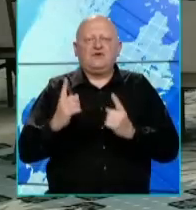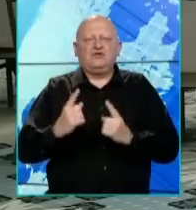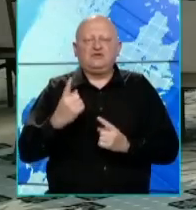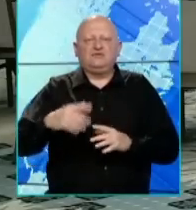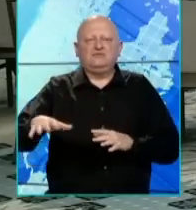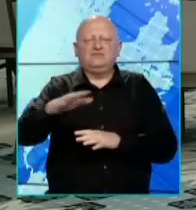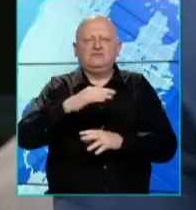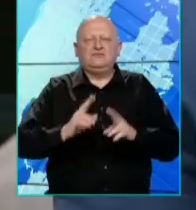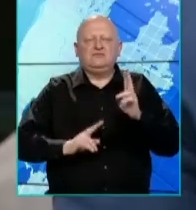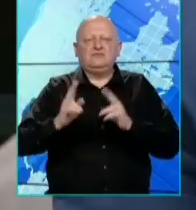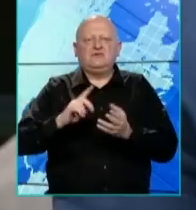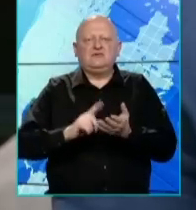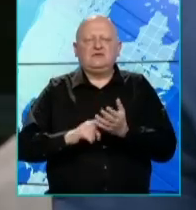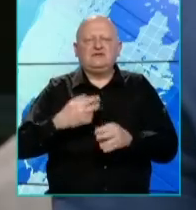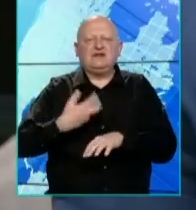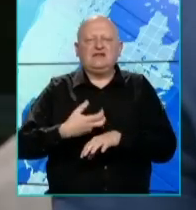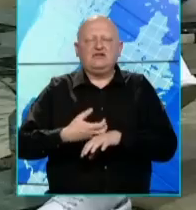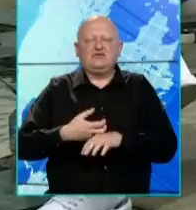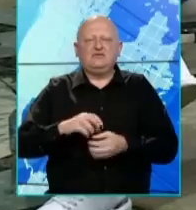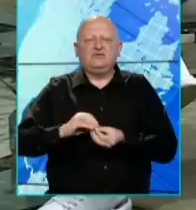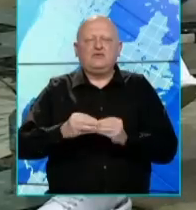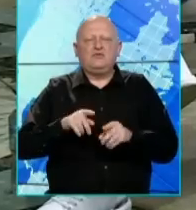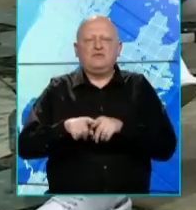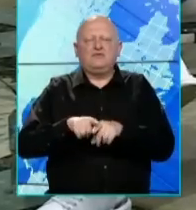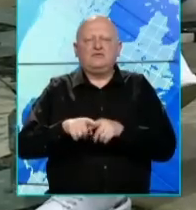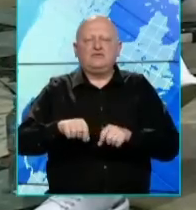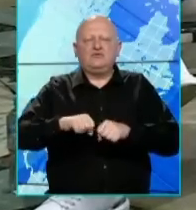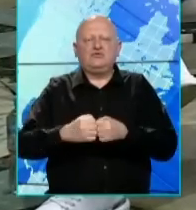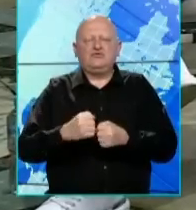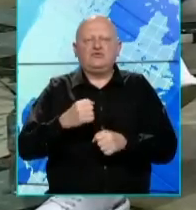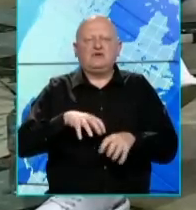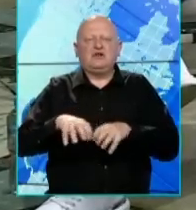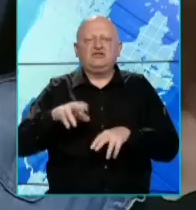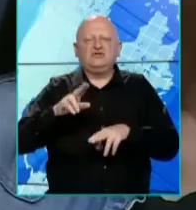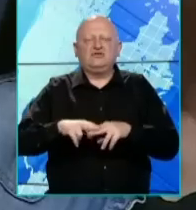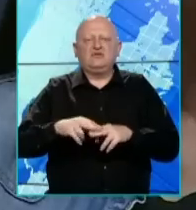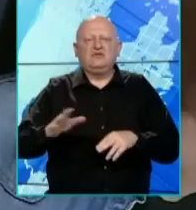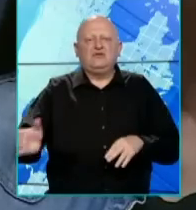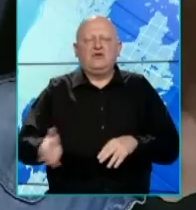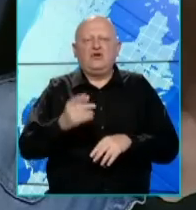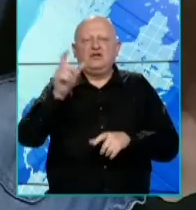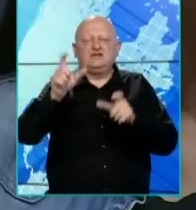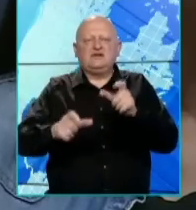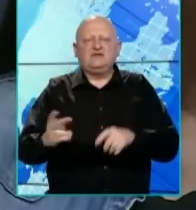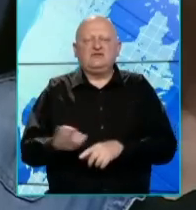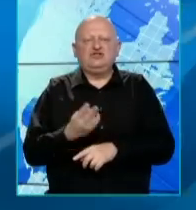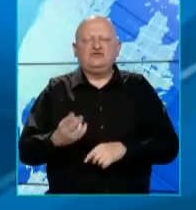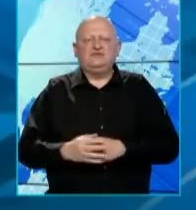prvi regionalni sastanak sindikata doktora. Problemi isti. Ugrožena radnička prava i odlazak kadrova iz